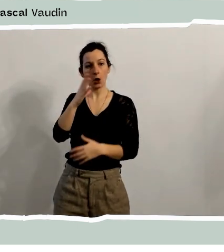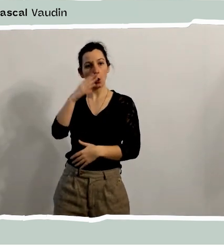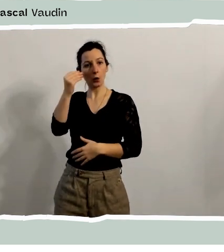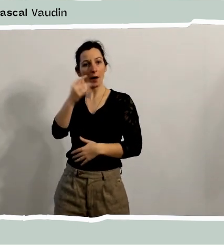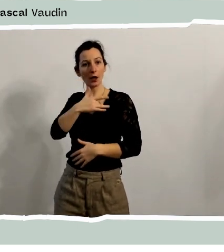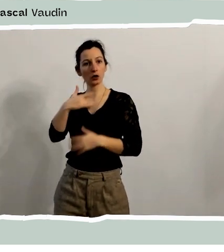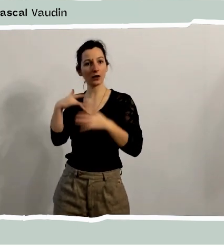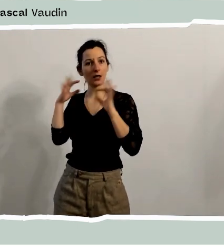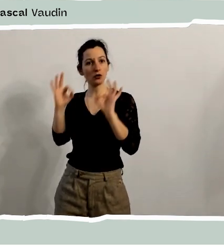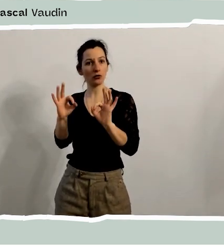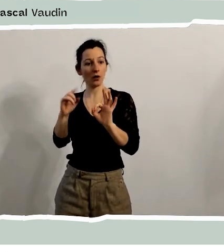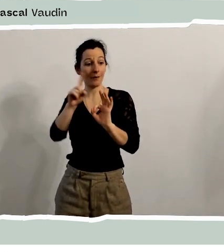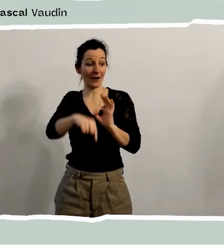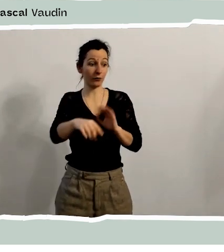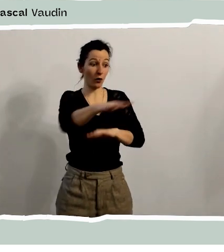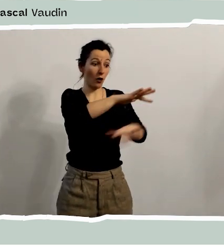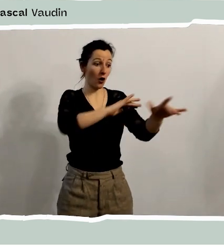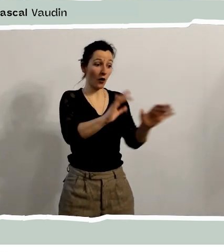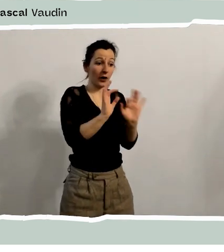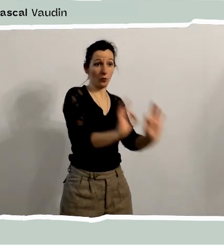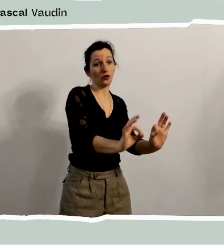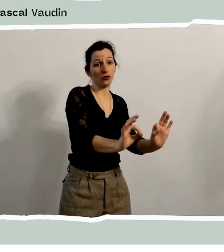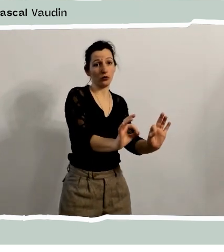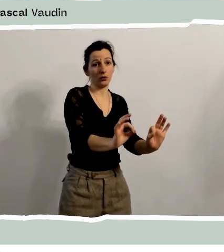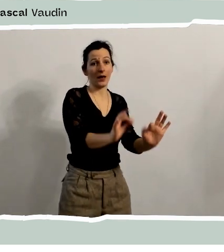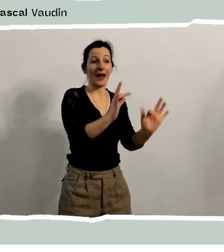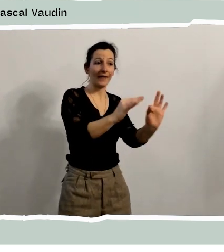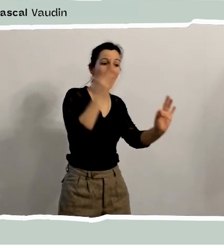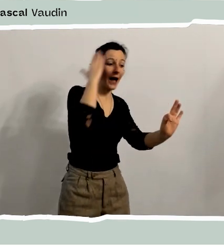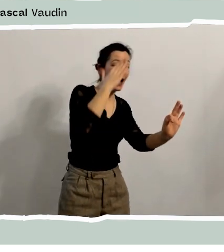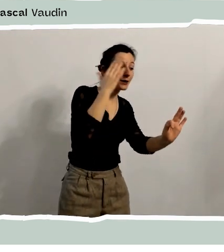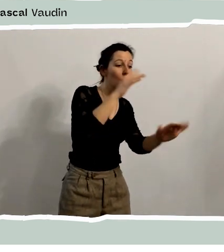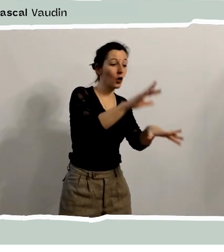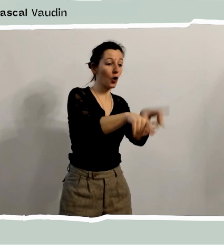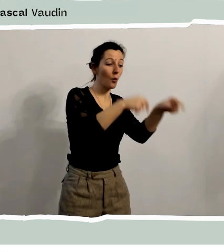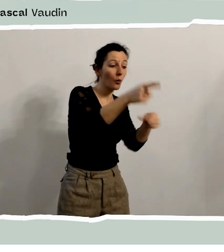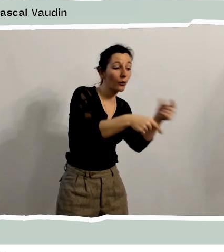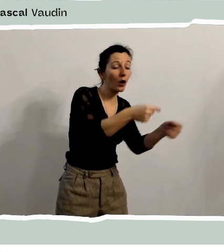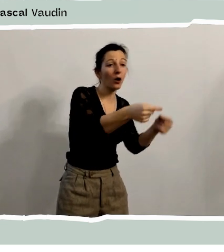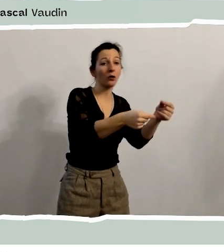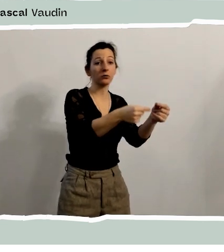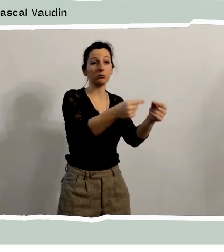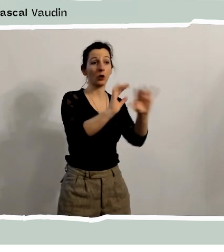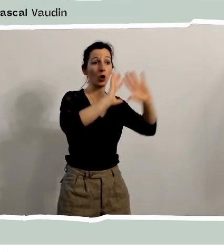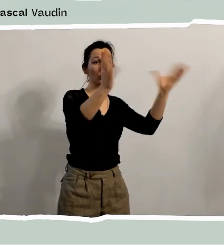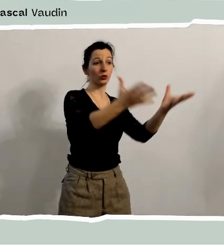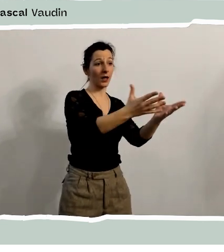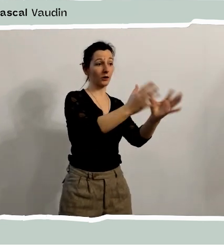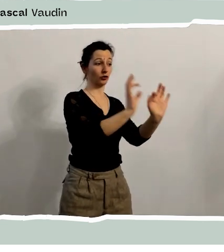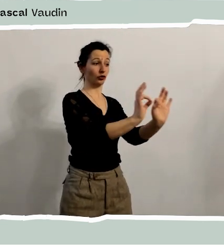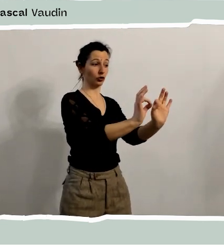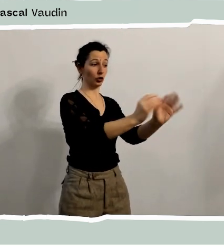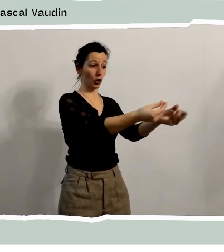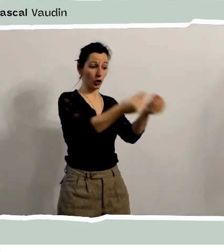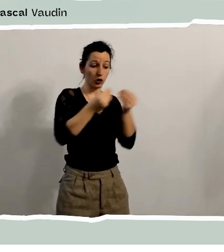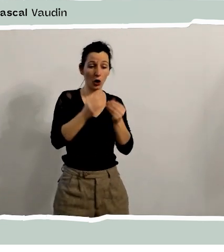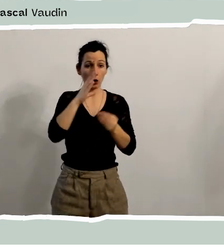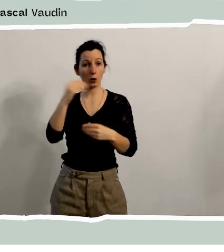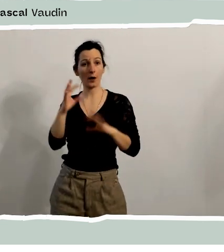faut que son environnement soit en bonne santé, que ce soit les animaux, les plantes, la faune sauvage.